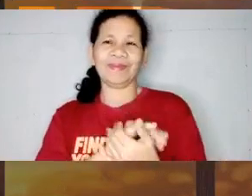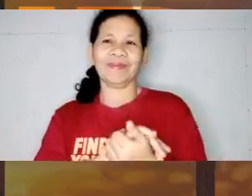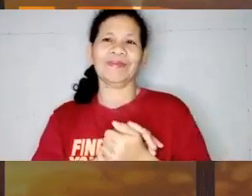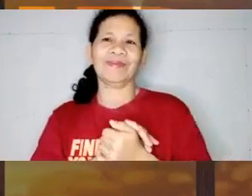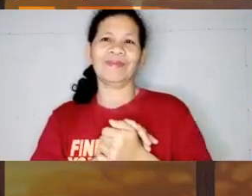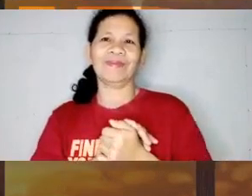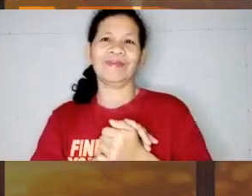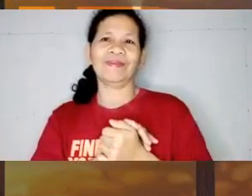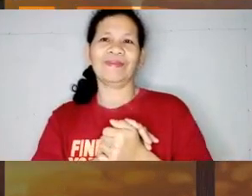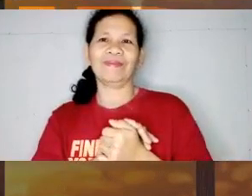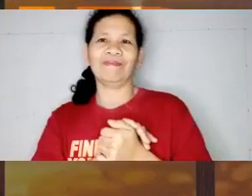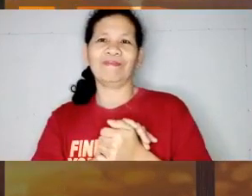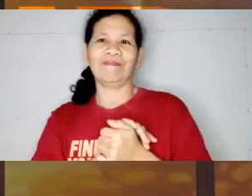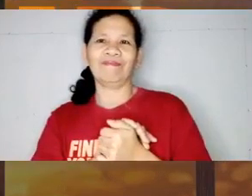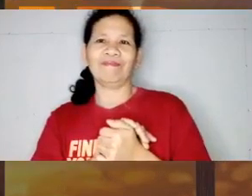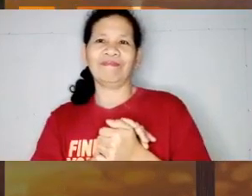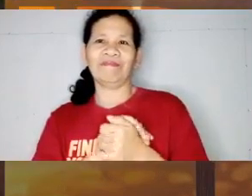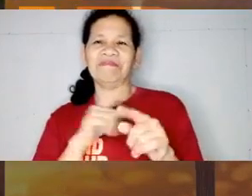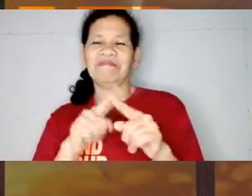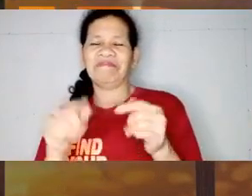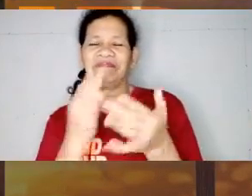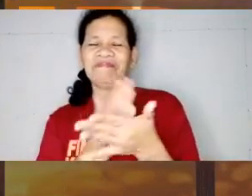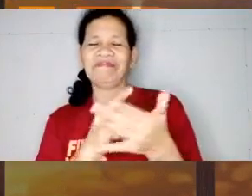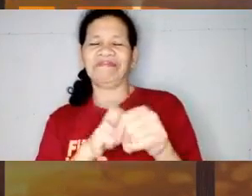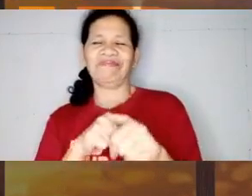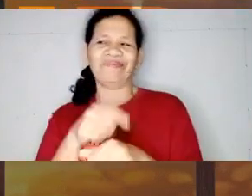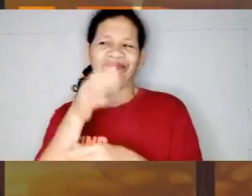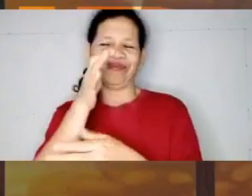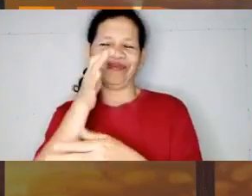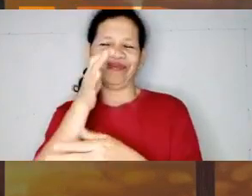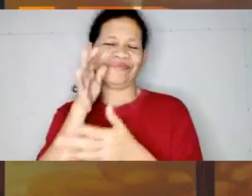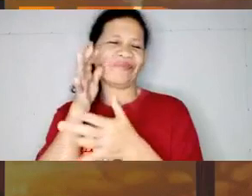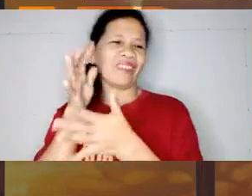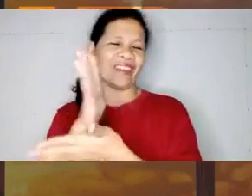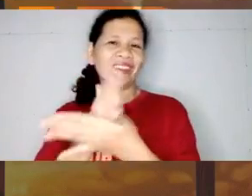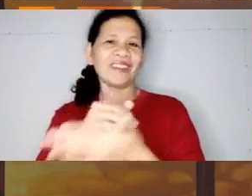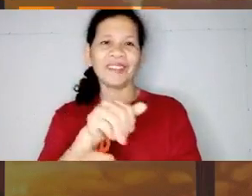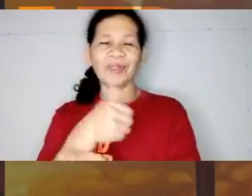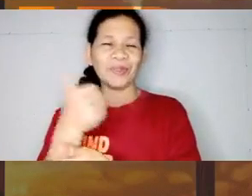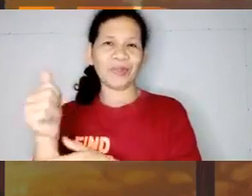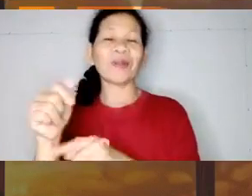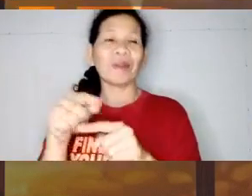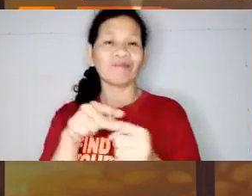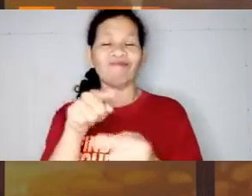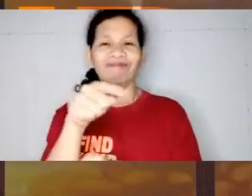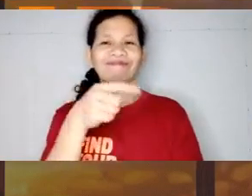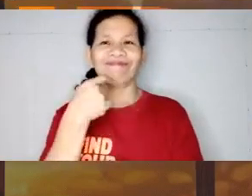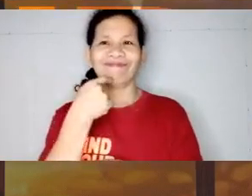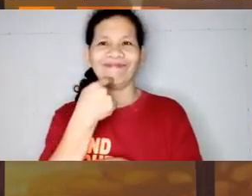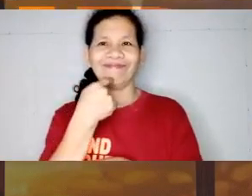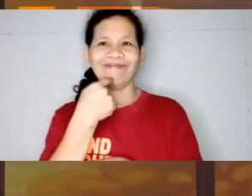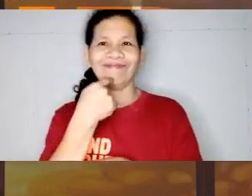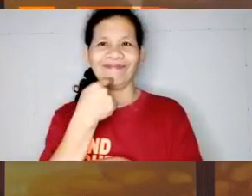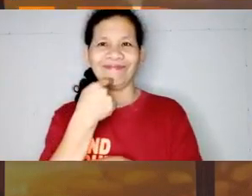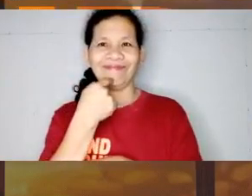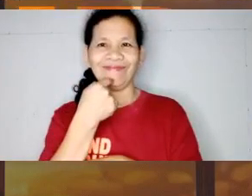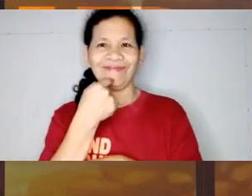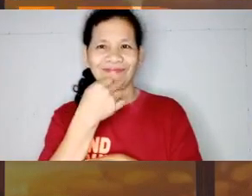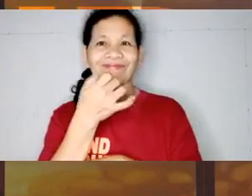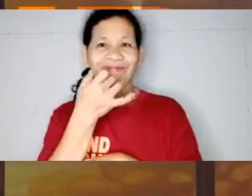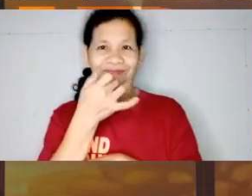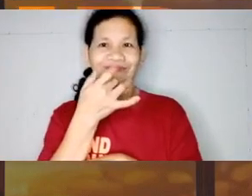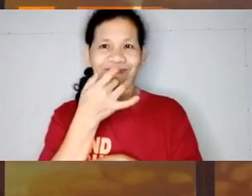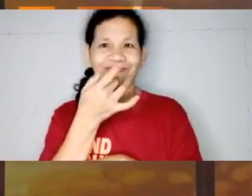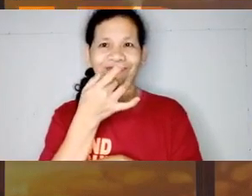talaga napakapihikan ako makinig talaga sa ilob ng AUP yung mga time na yon, sapagkat ako po ay uhaw na uhaw sa salita